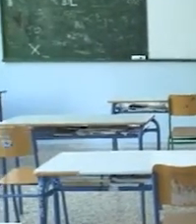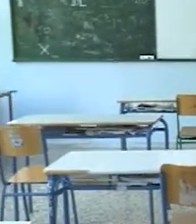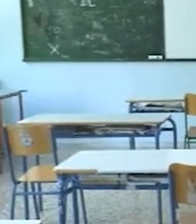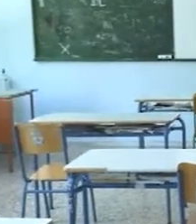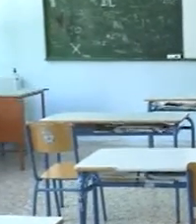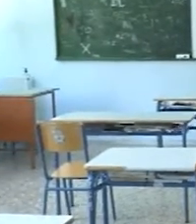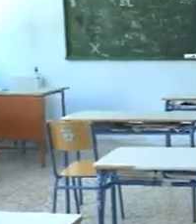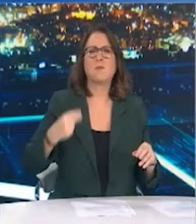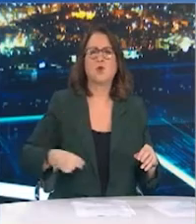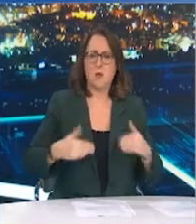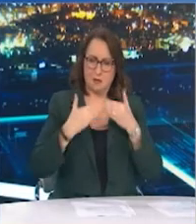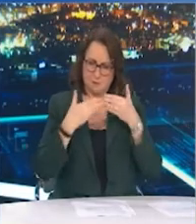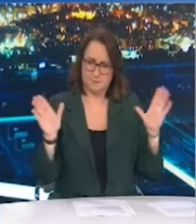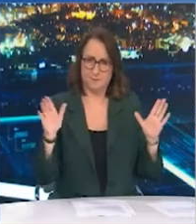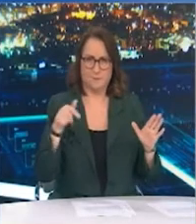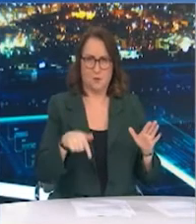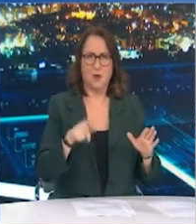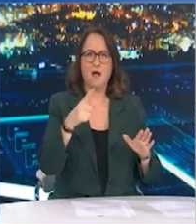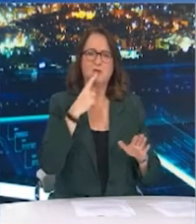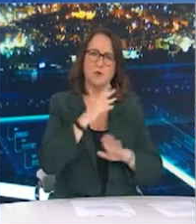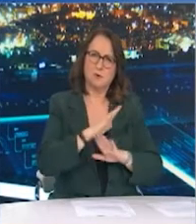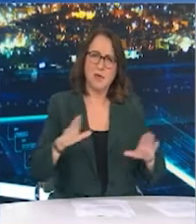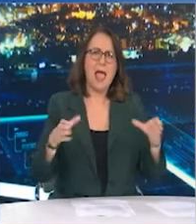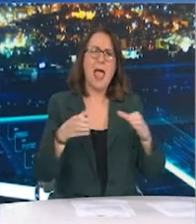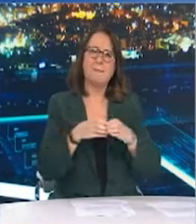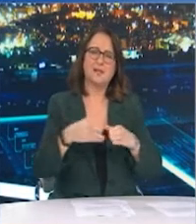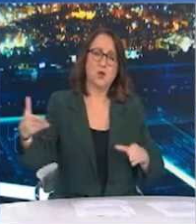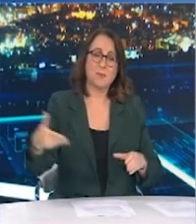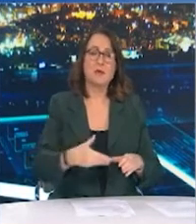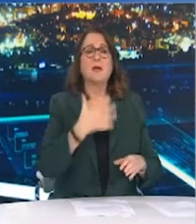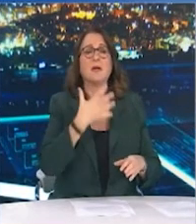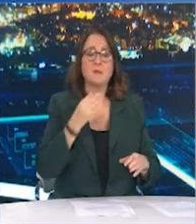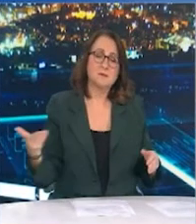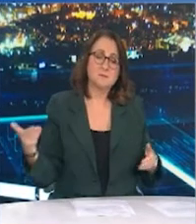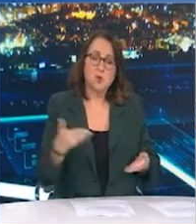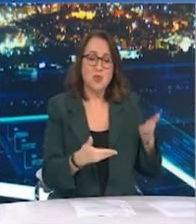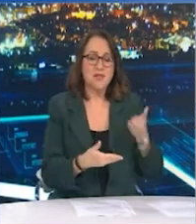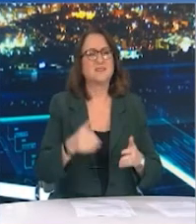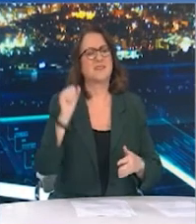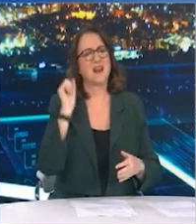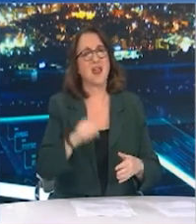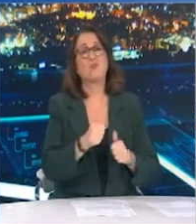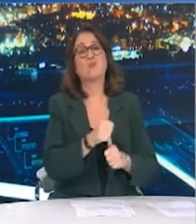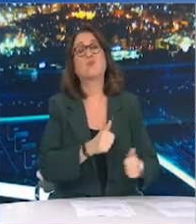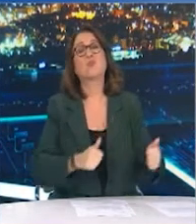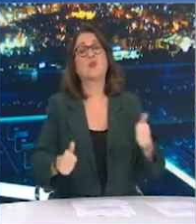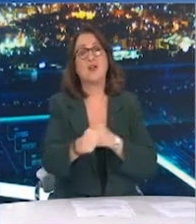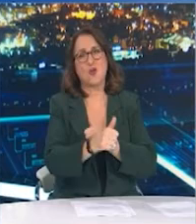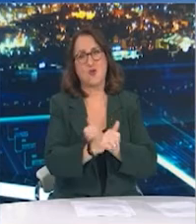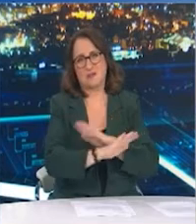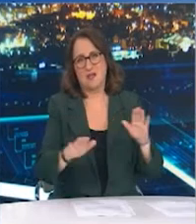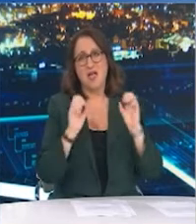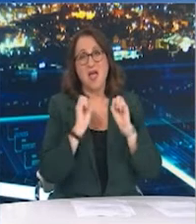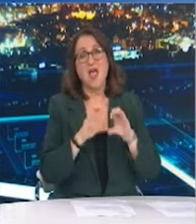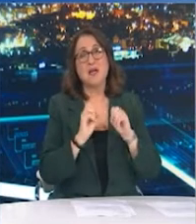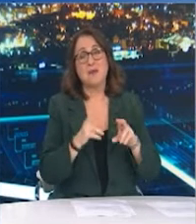Διαχείρισης Κρίσεων Νίκος Χαρδαλιάς. Σταθερή η θέση μας ότι η εκπαίδευση αποτελεί απόλυτη προτεραιότητα και τα σχολεία είναι τα τελευταία που θα